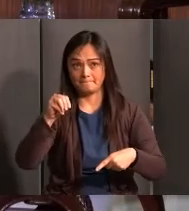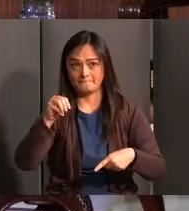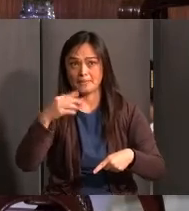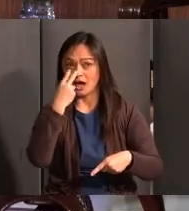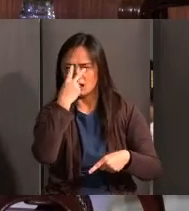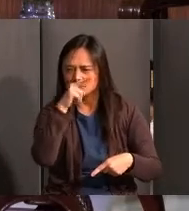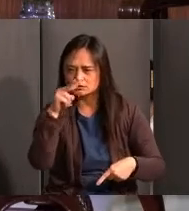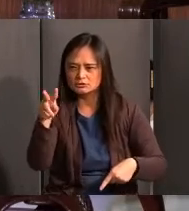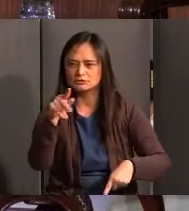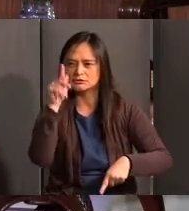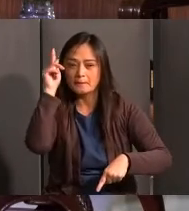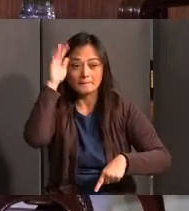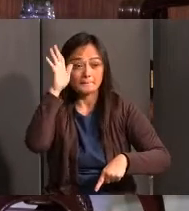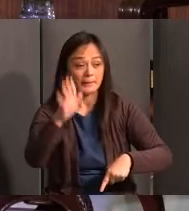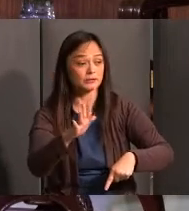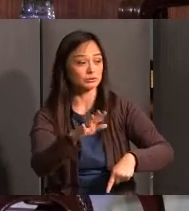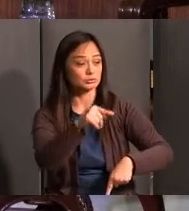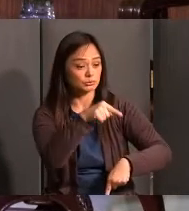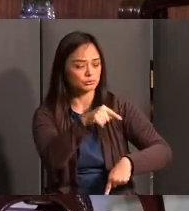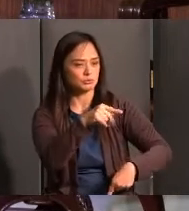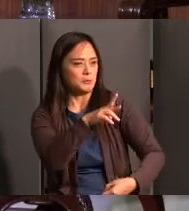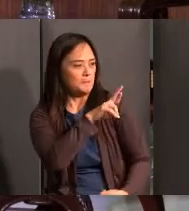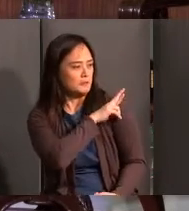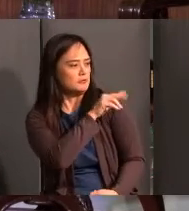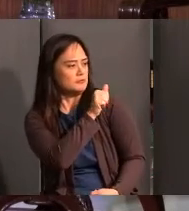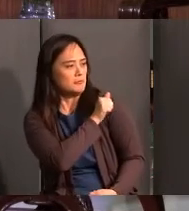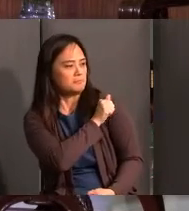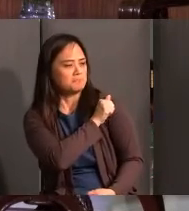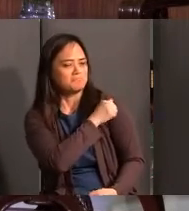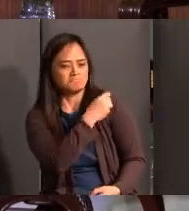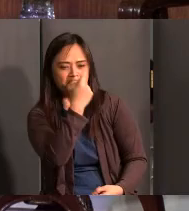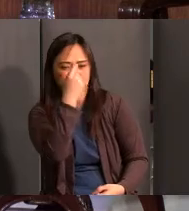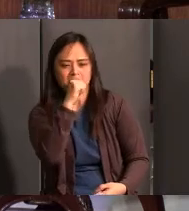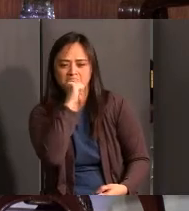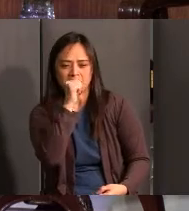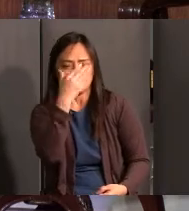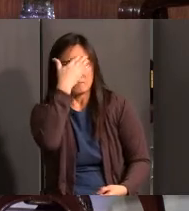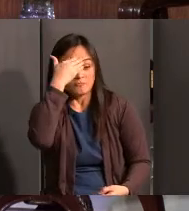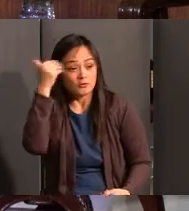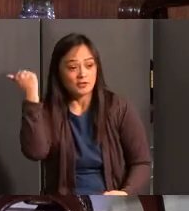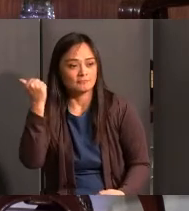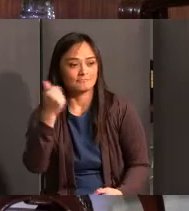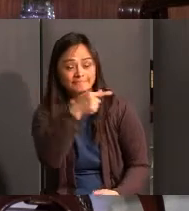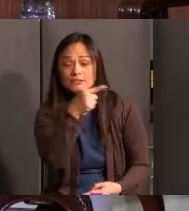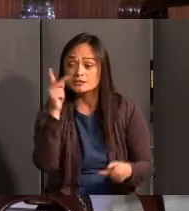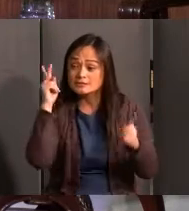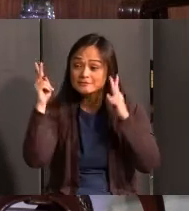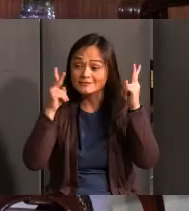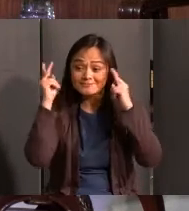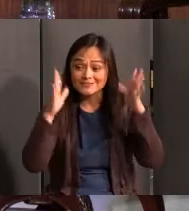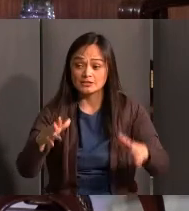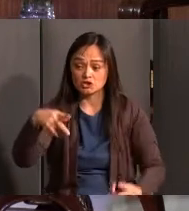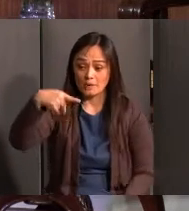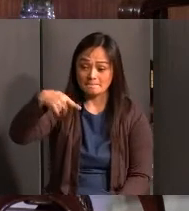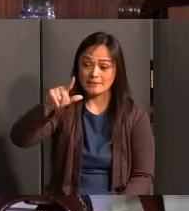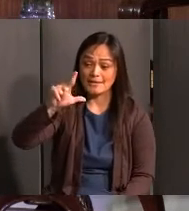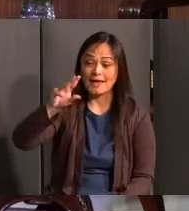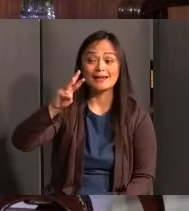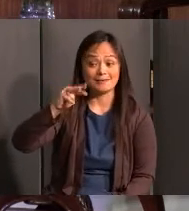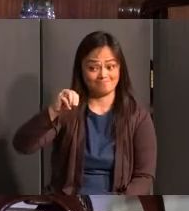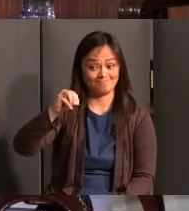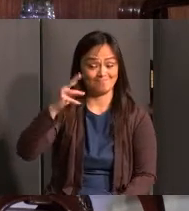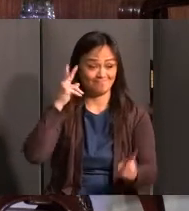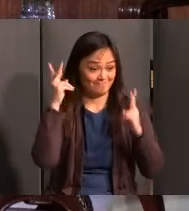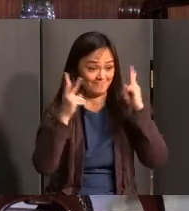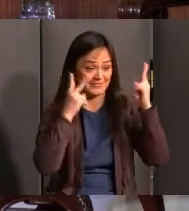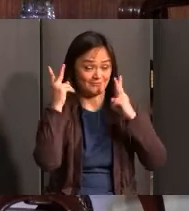Bishop, hindi ko ito makakalimutan. Ba, sabi ko, okay . Hindi naman niya ako naging estudyante. Sabi niya, pero kayo, hindi